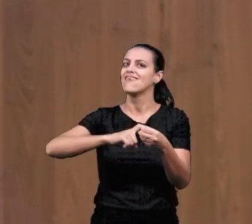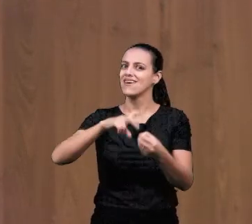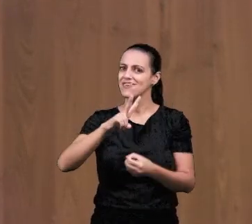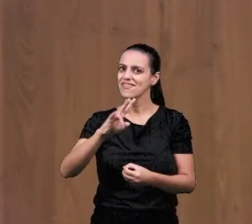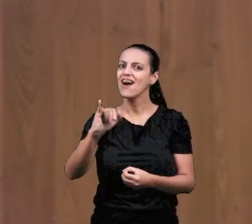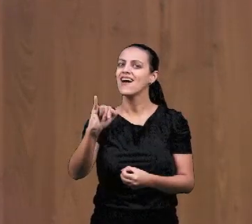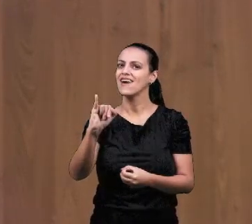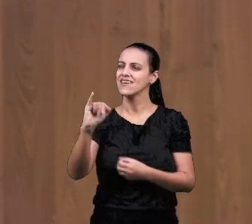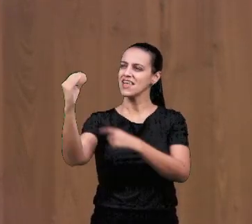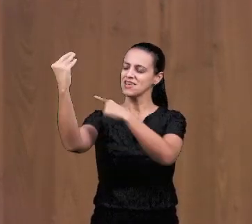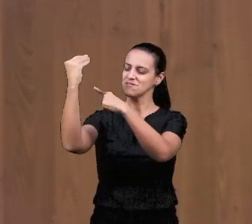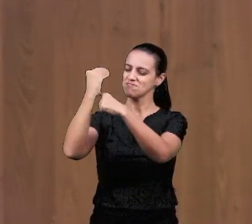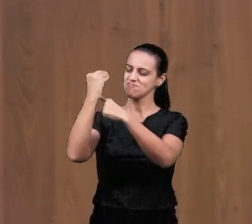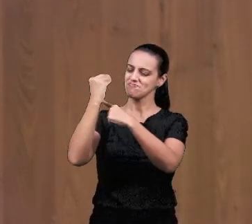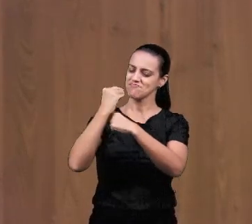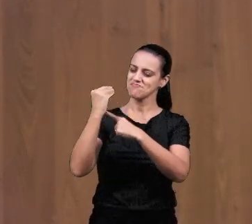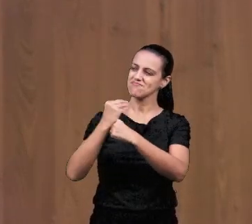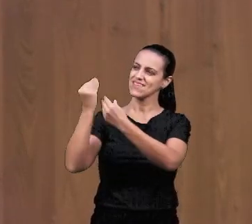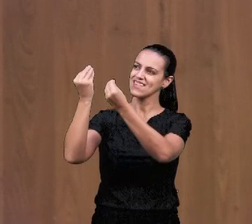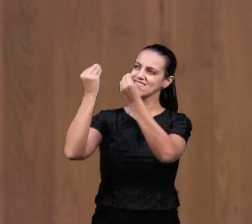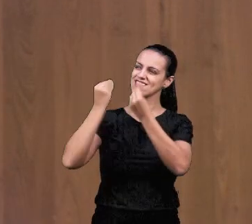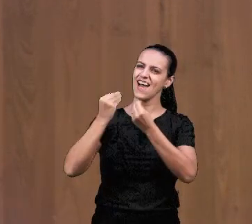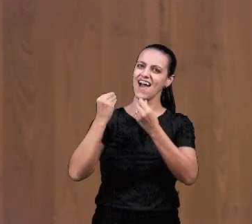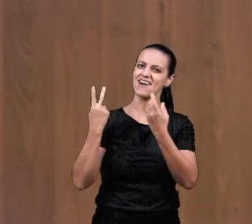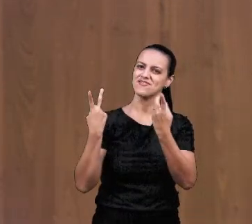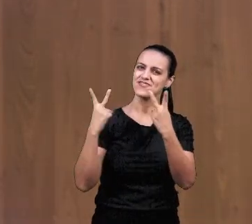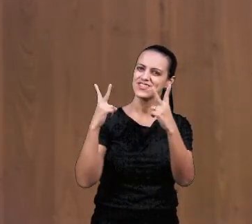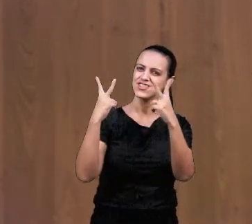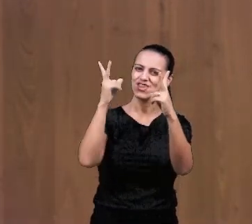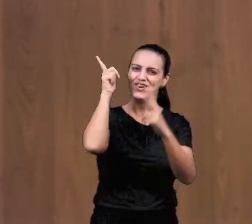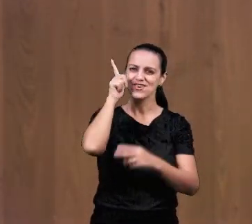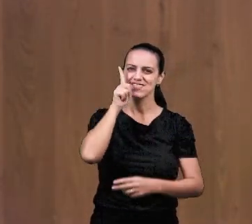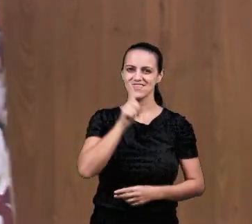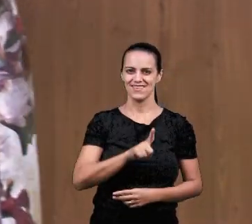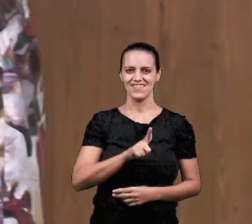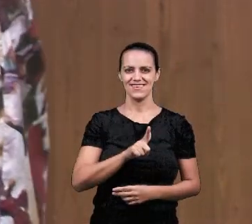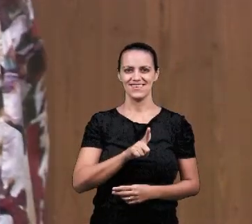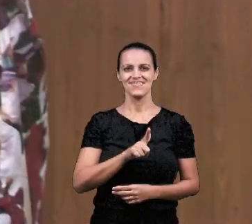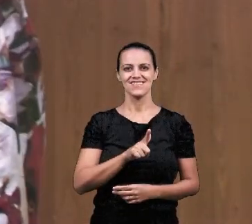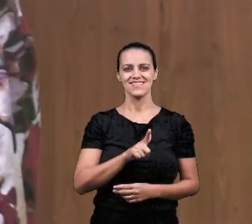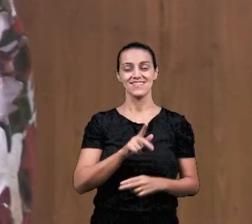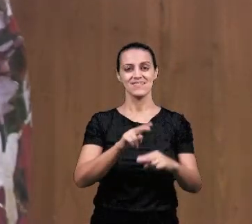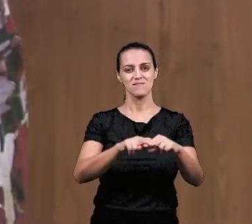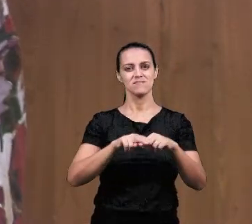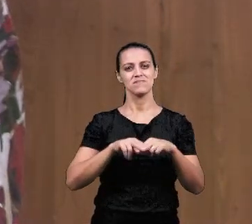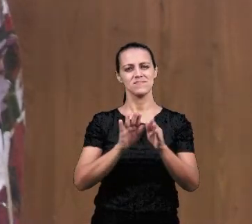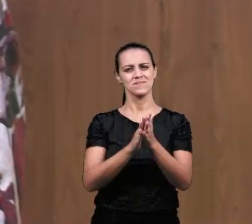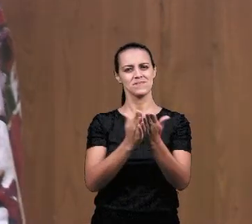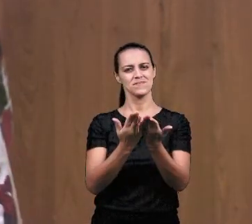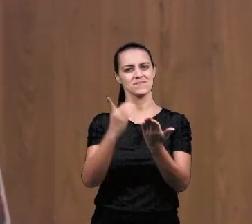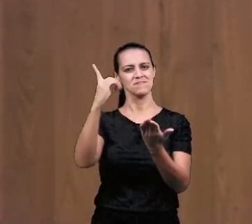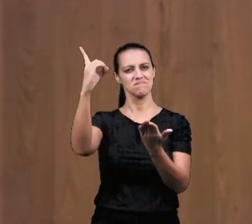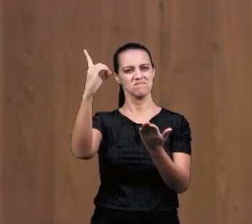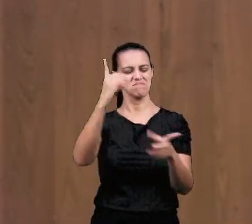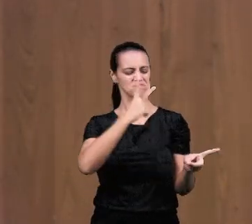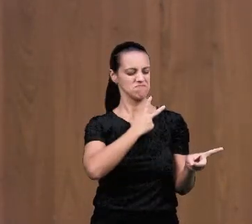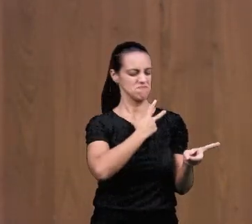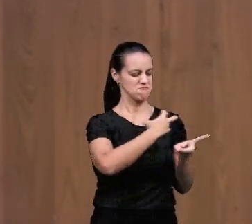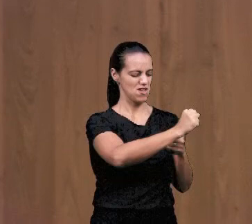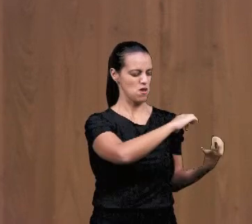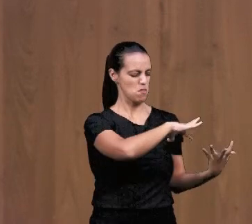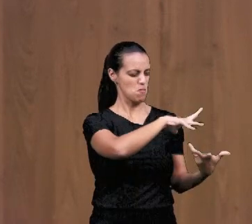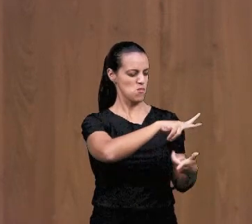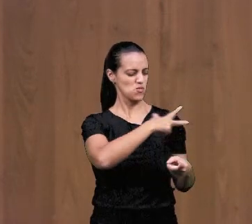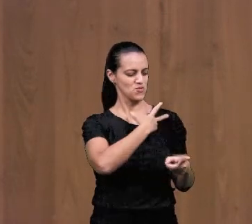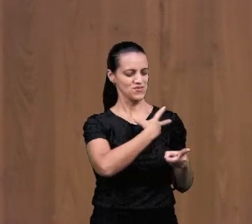Et il prend soin de nous. Il va nous donner la victoire. À travers la parole, nous allons vaincre ce monde